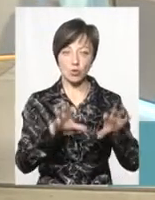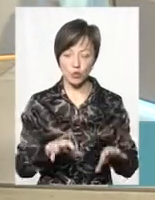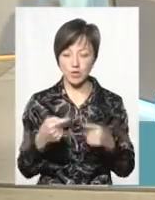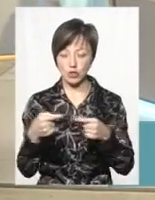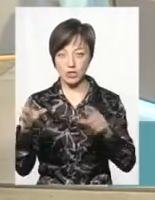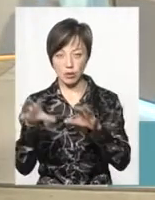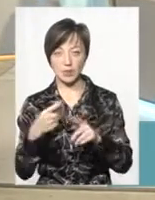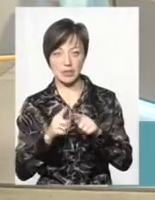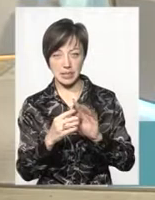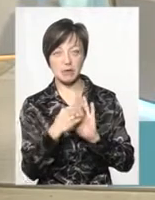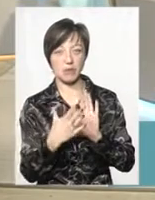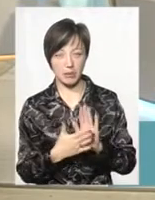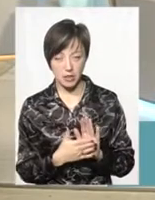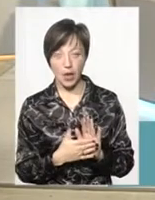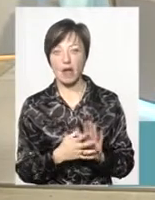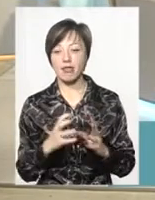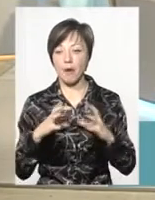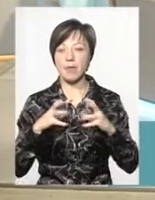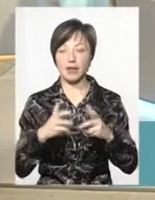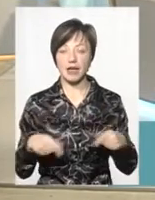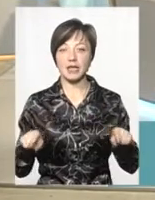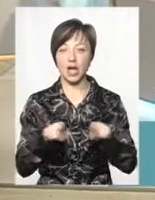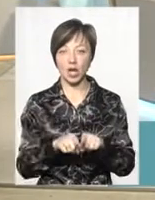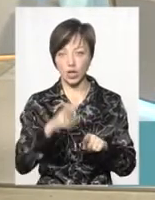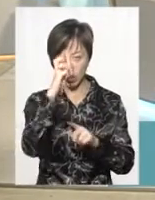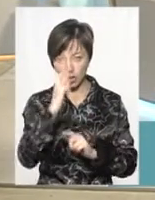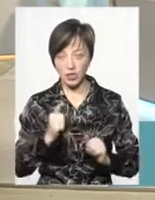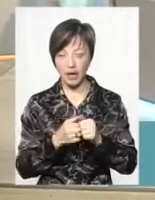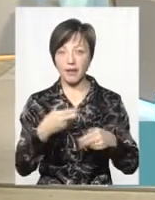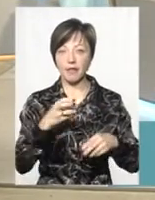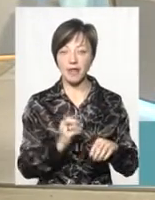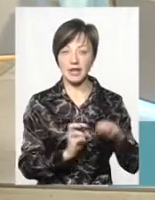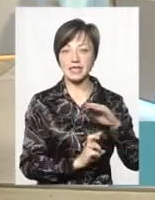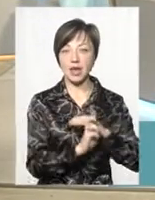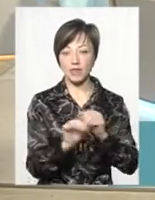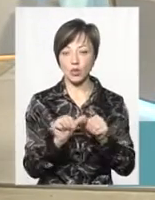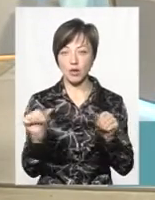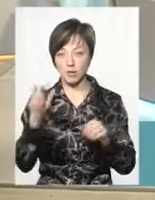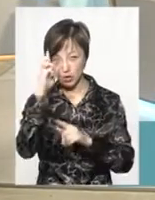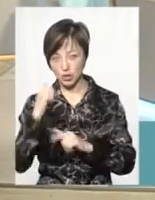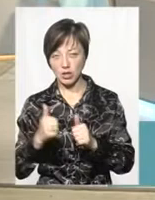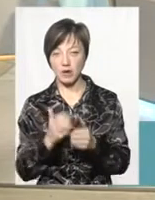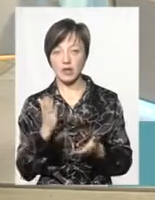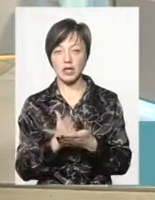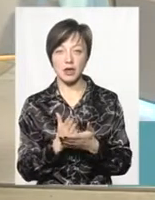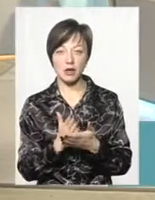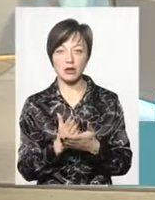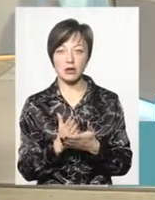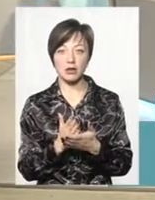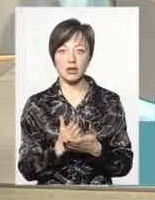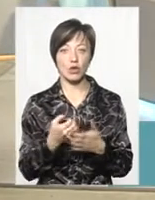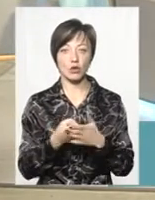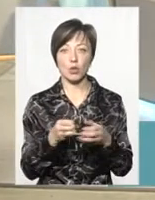записано. На планеті таких держав, де церква відокремлена від держави, існує, ну, можливо,